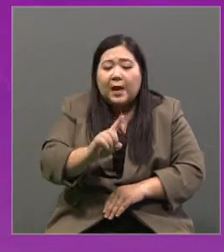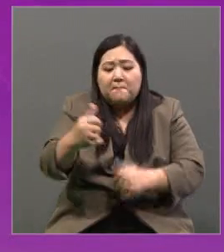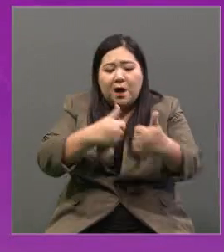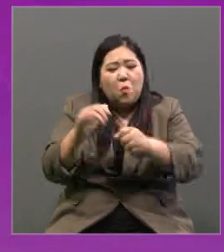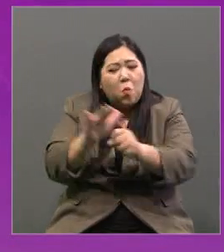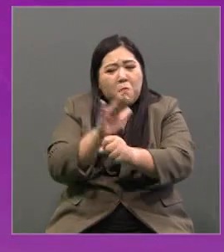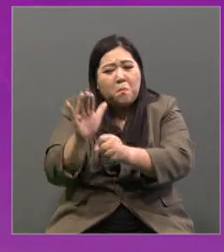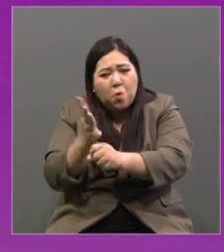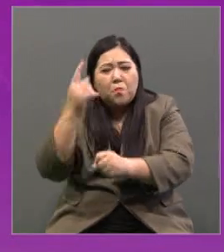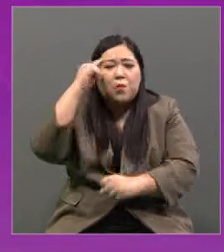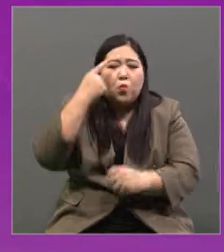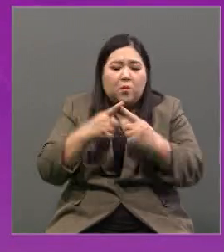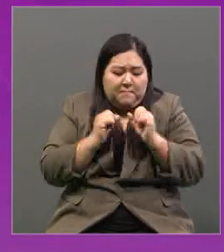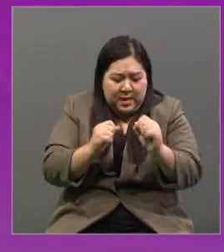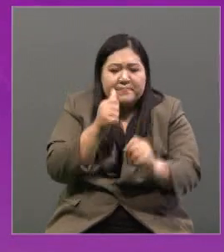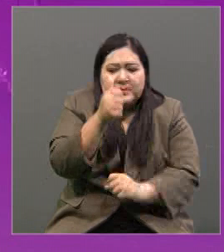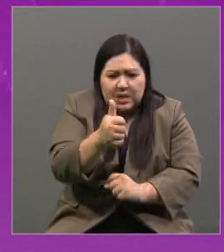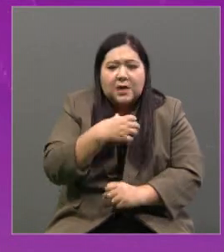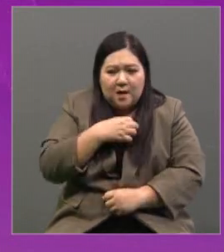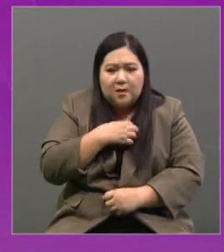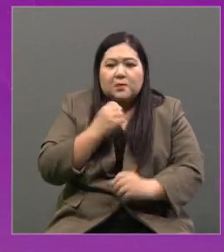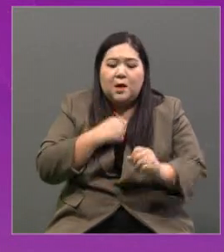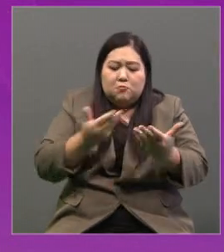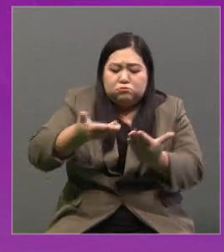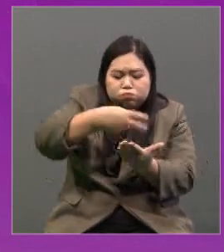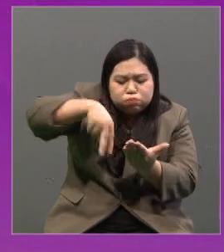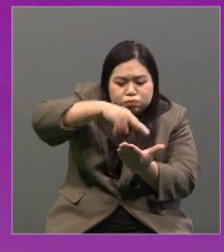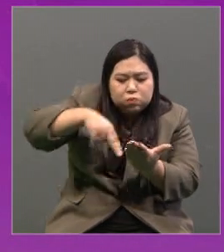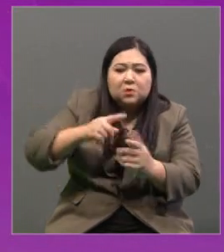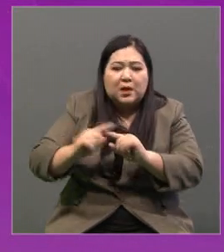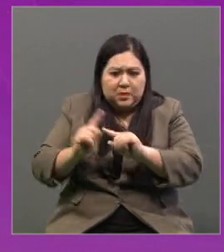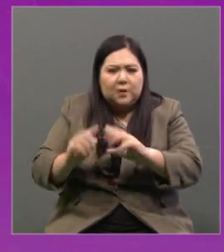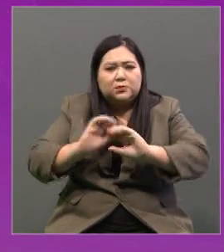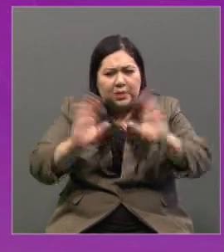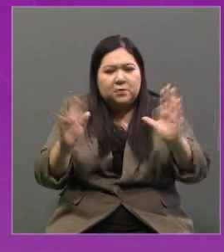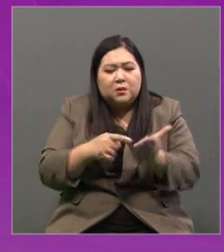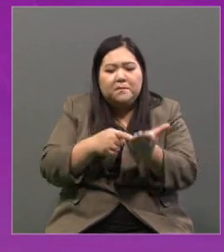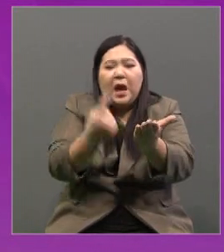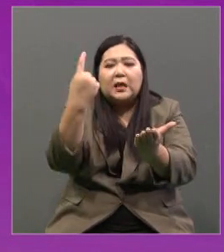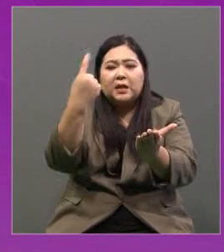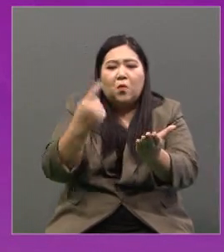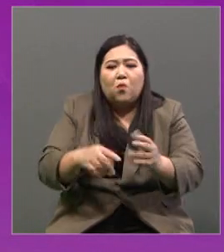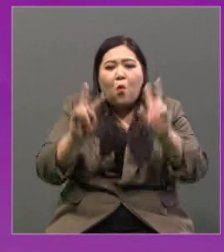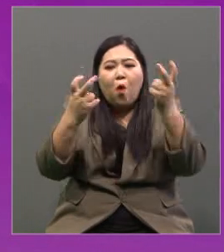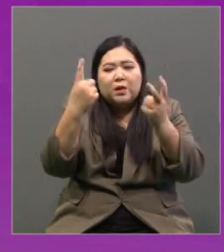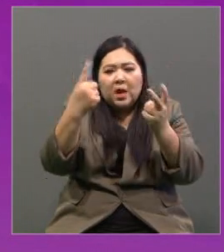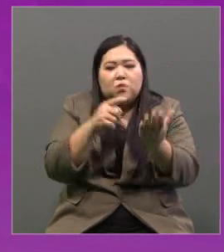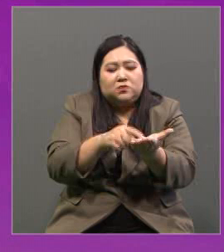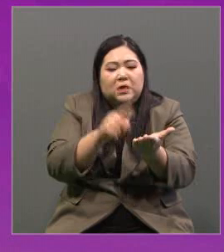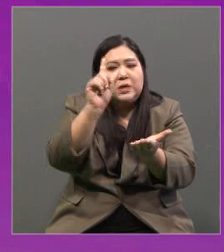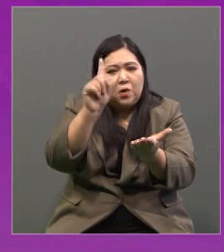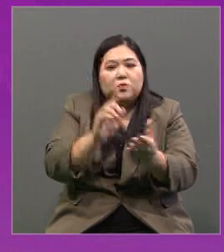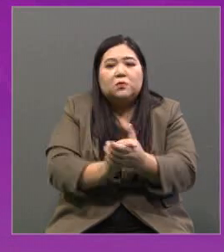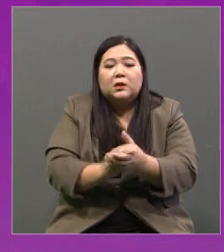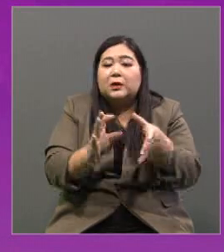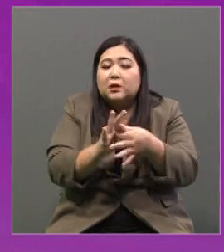ามให้ดีที่สุดนะครับเพ ื ่อให้มีการพิจารณาคือเขาบอกเสนอเรื่องนี้เรื่องเดียวเท่านั้นวาระเดียวเท่านั้นเรื่องของ